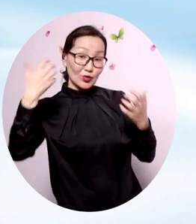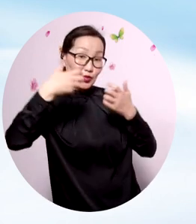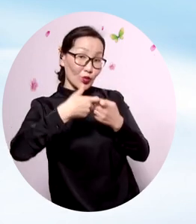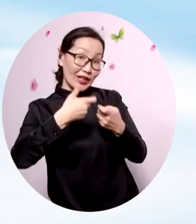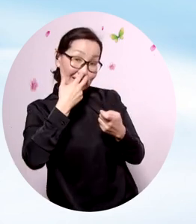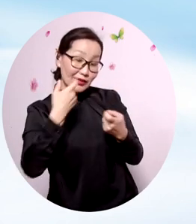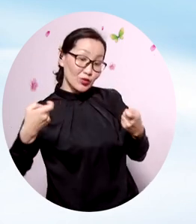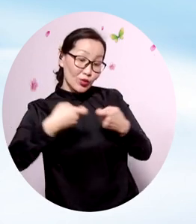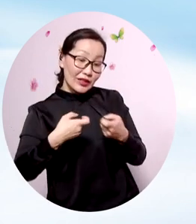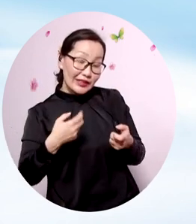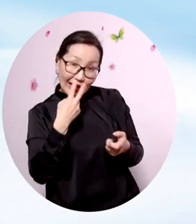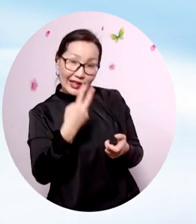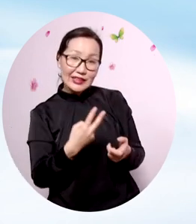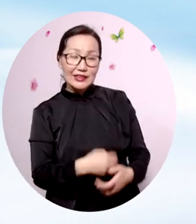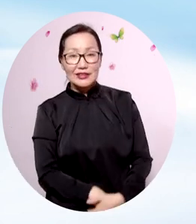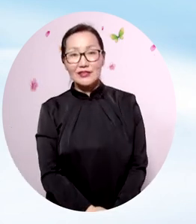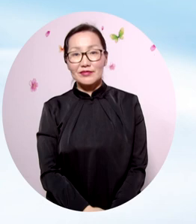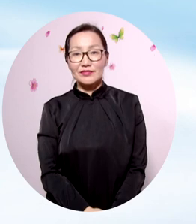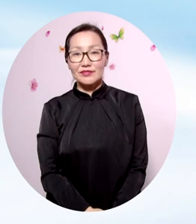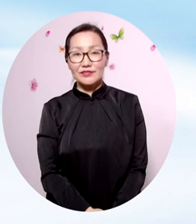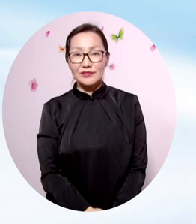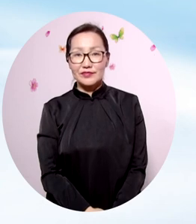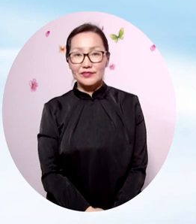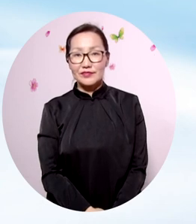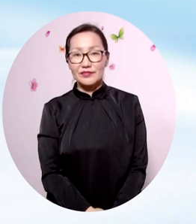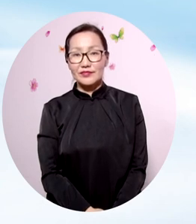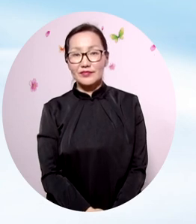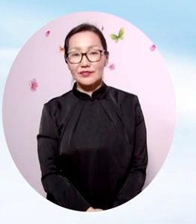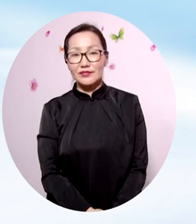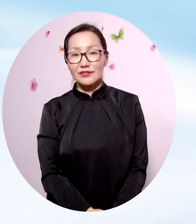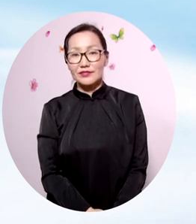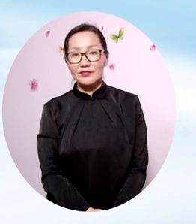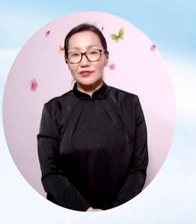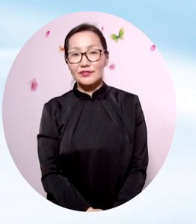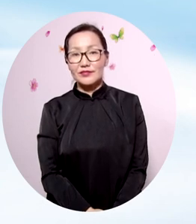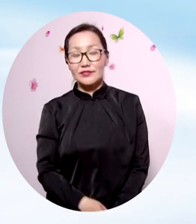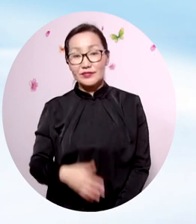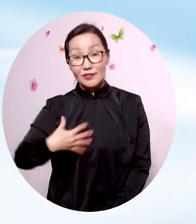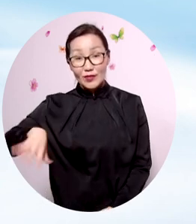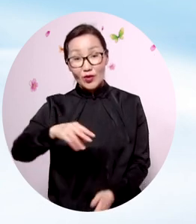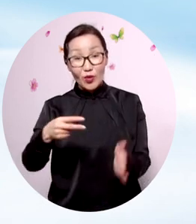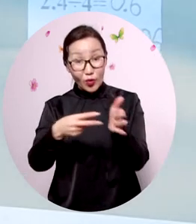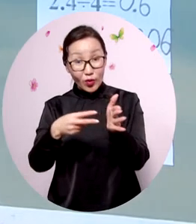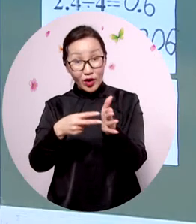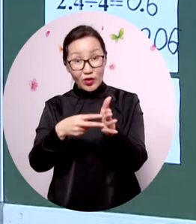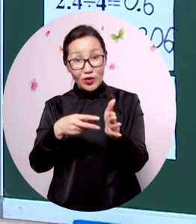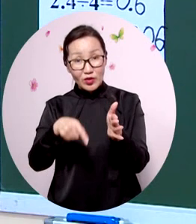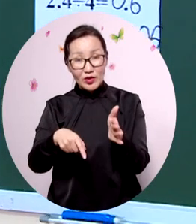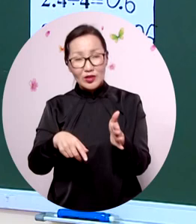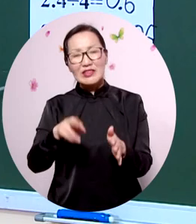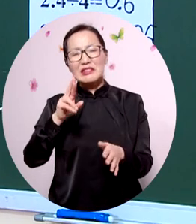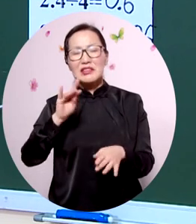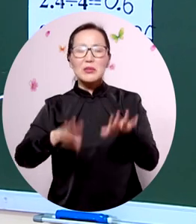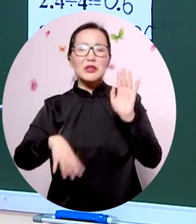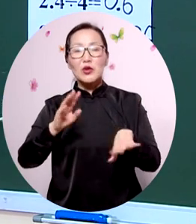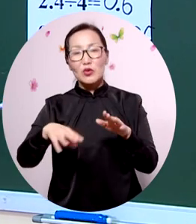харъя. За дараа нь дахиад багш нь ийм хоёрхон юм чэжэр бодуулах юм. Бид нар хуваах үйлдэл хийхэд